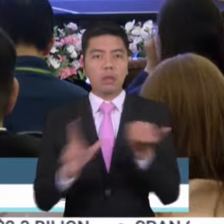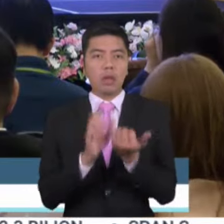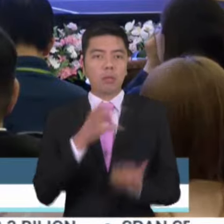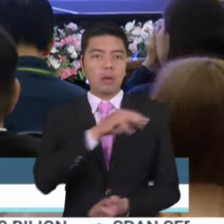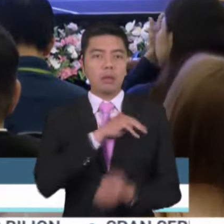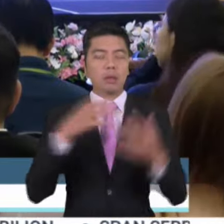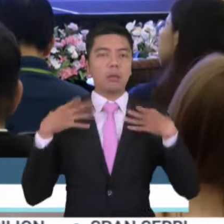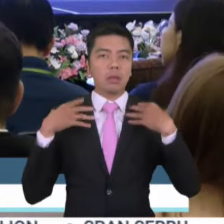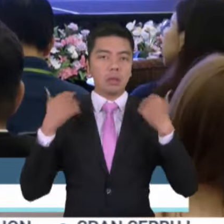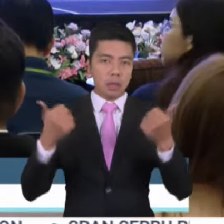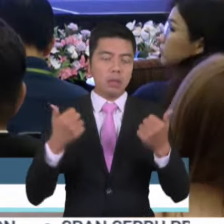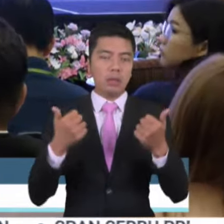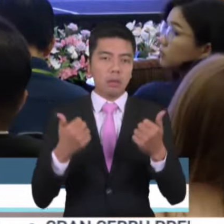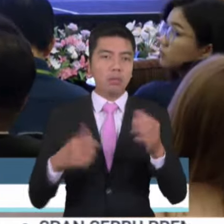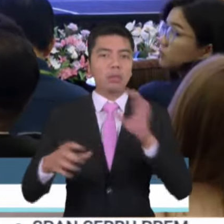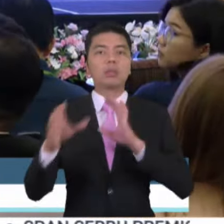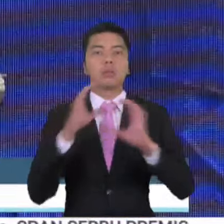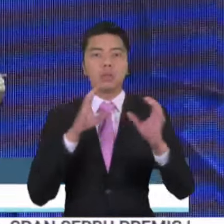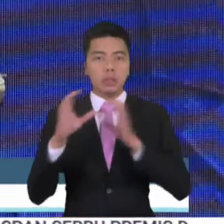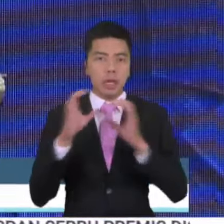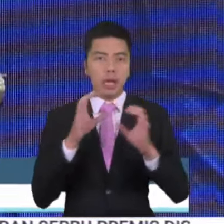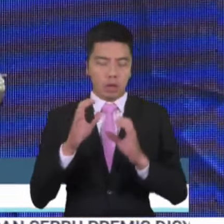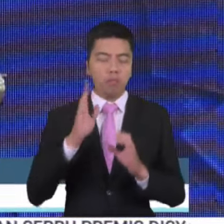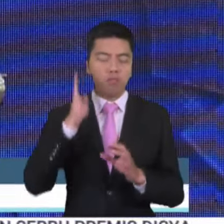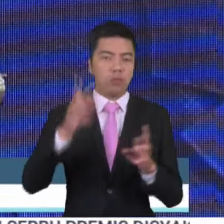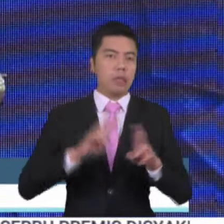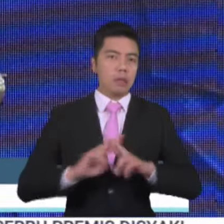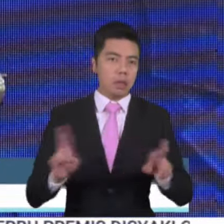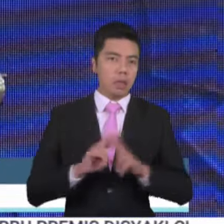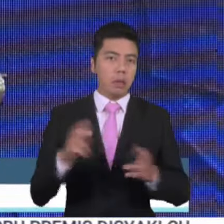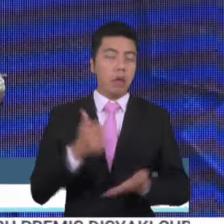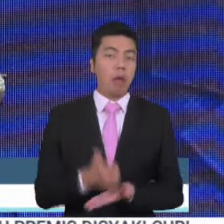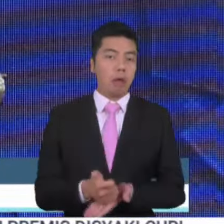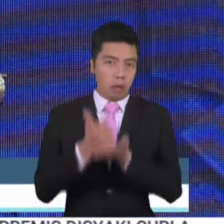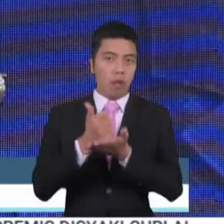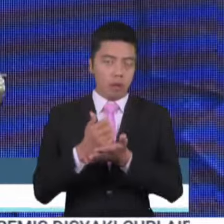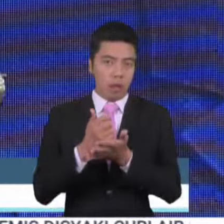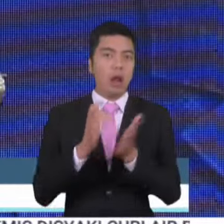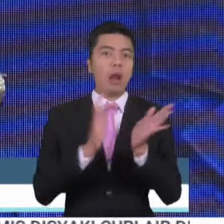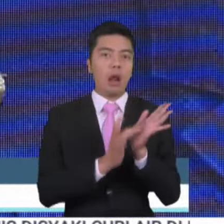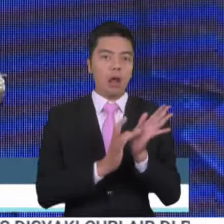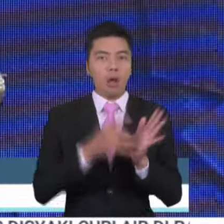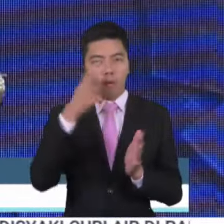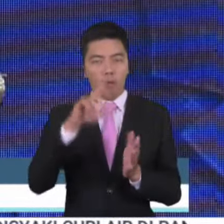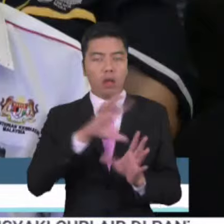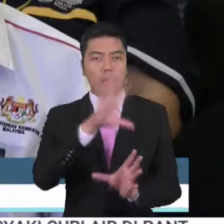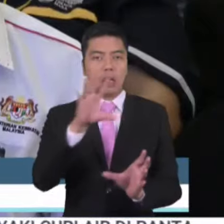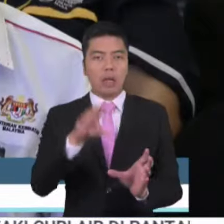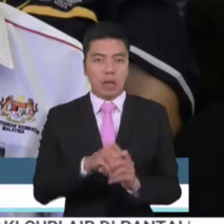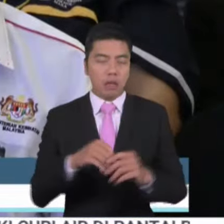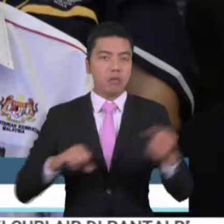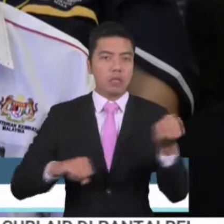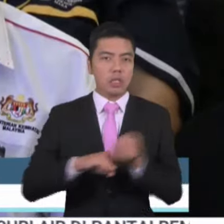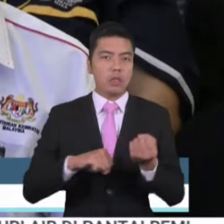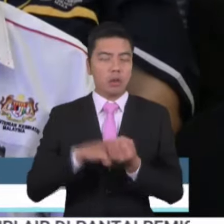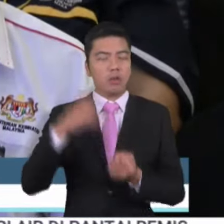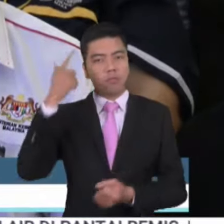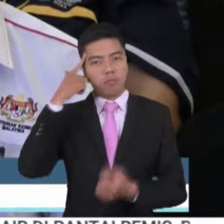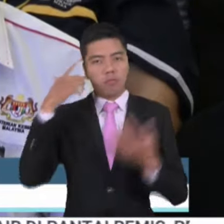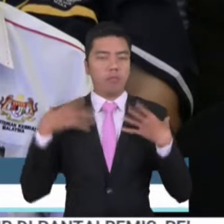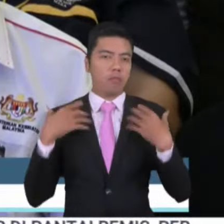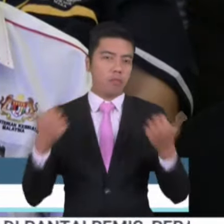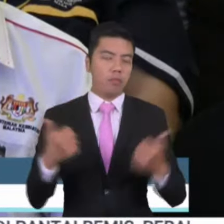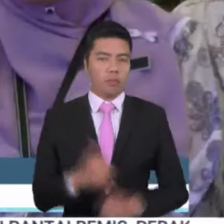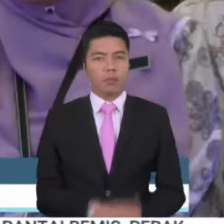Timbalan Menteri Kesihatan Lukan Isman Awang Sauni berkata pihaknya menyediakan bantuan rawatan yang diperlukan termasuk sistem sokongan kesihatan